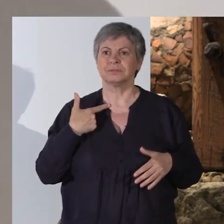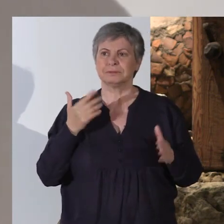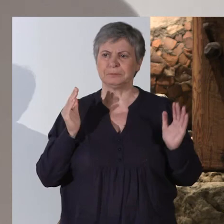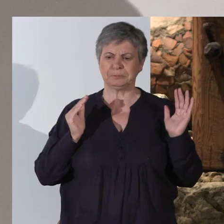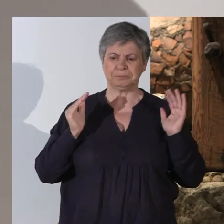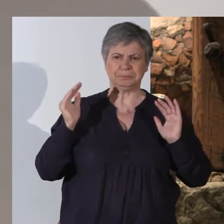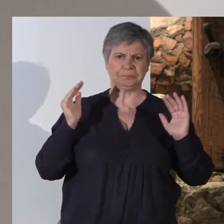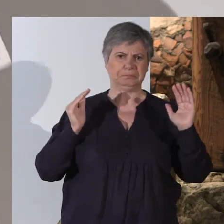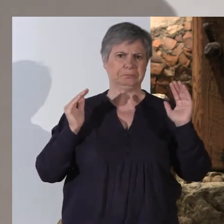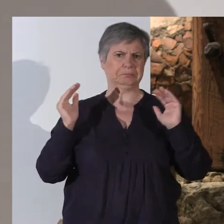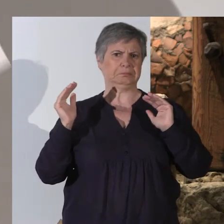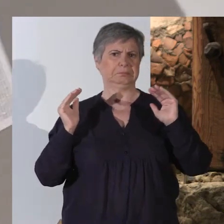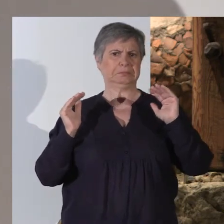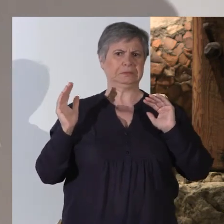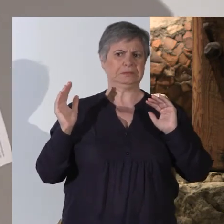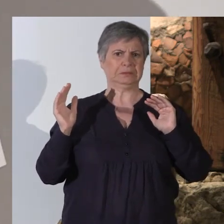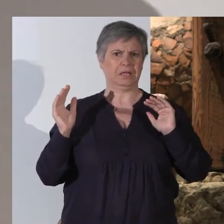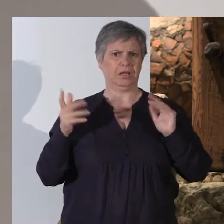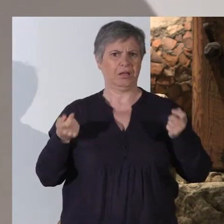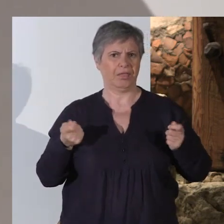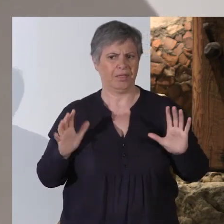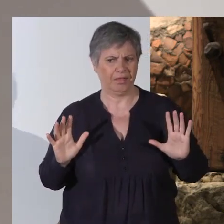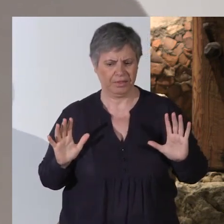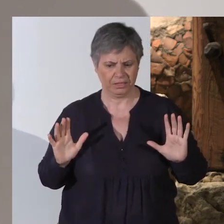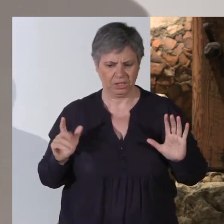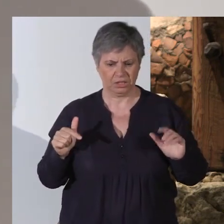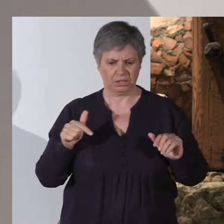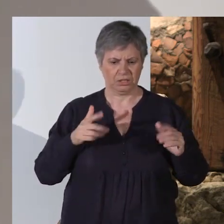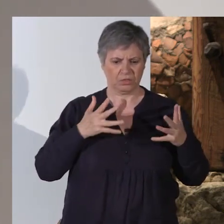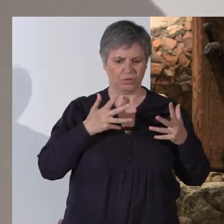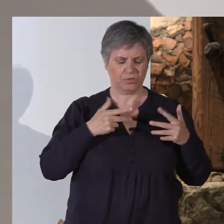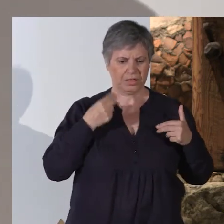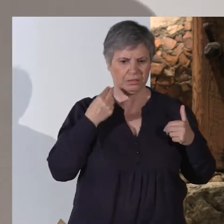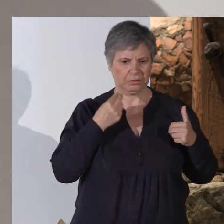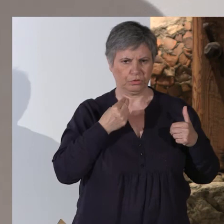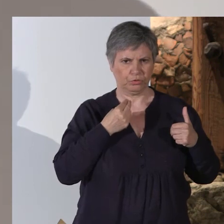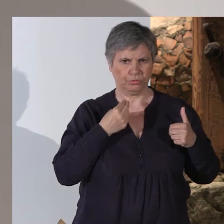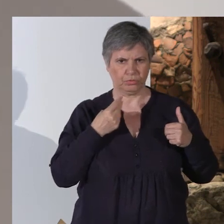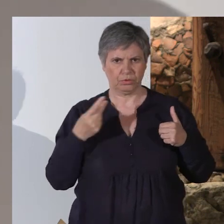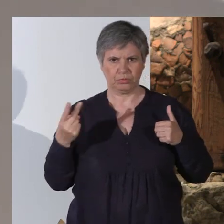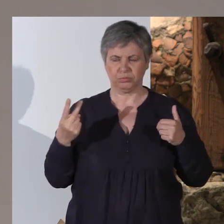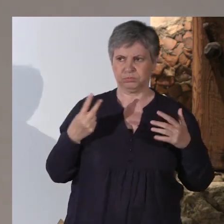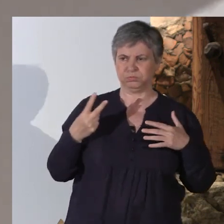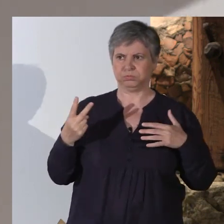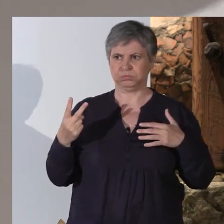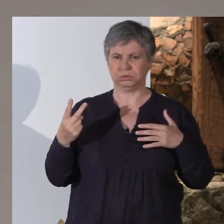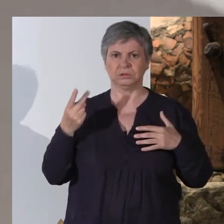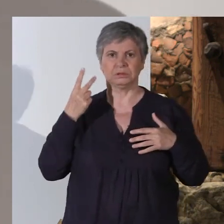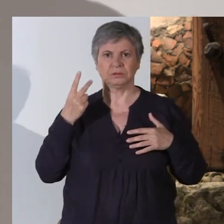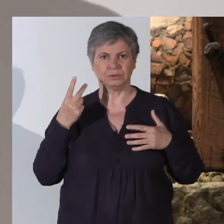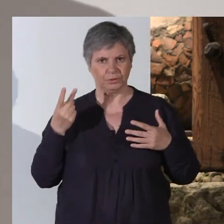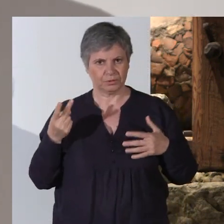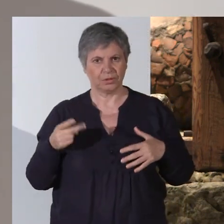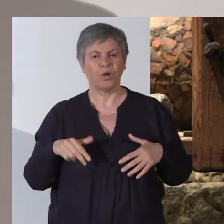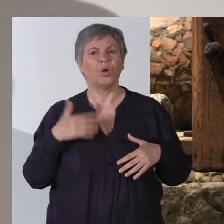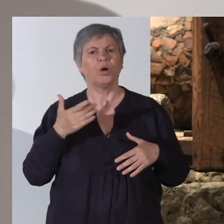καχυποψία ότι τι θα γίνει τώρα εδώ είναι θέατρο κωφών ποιος φαίνεται ποιος δεν φαίνεται ευτυχώς πάρα